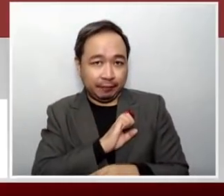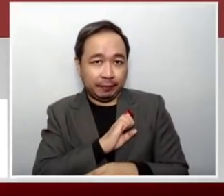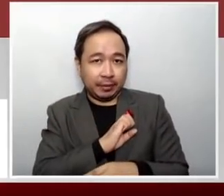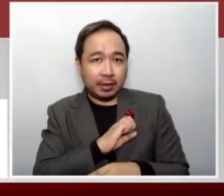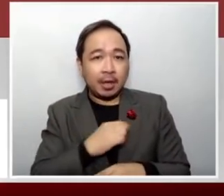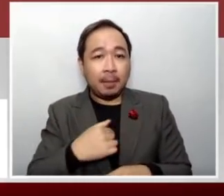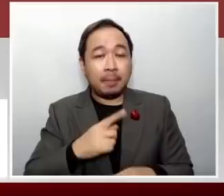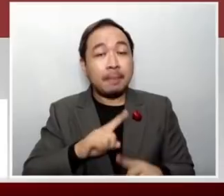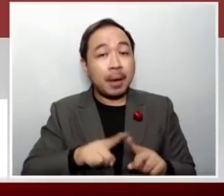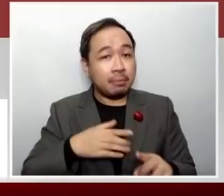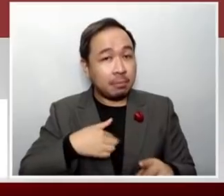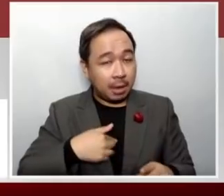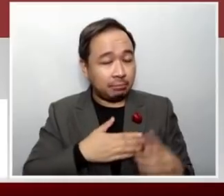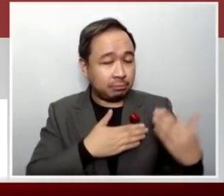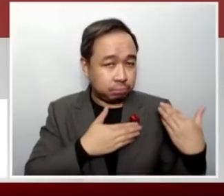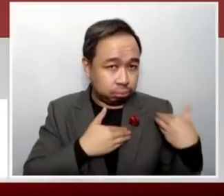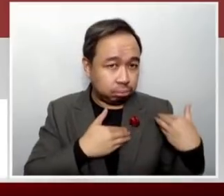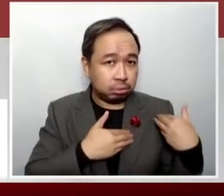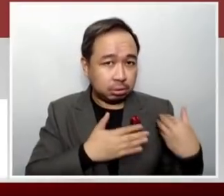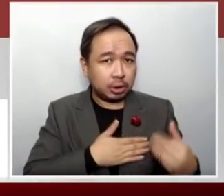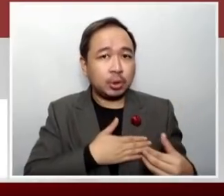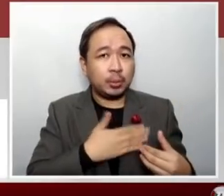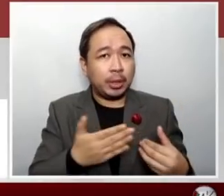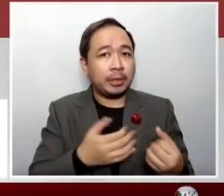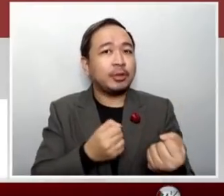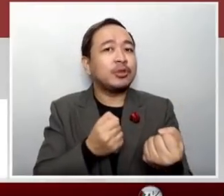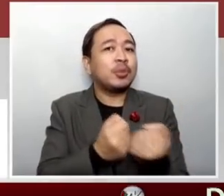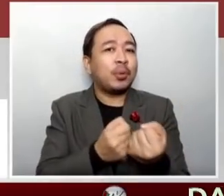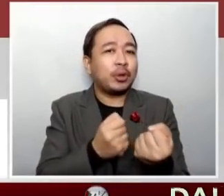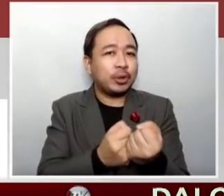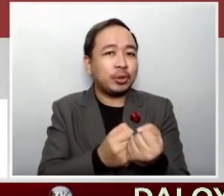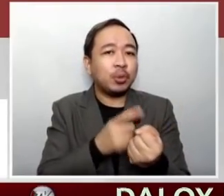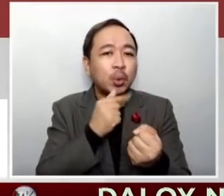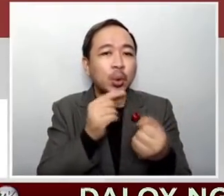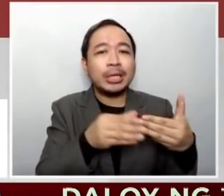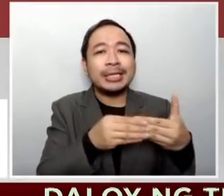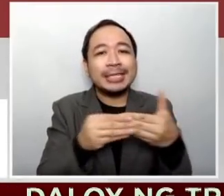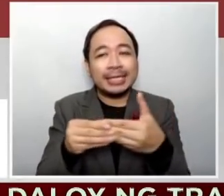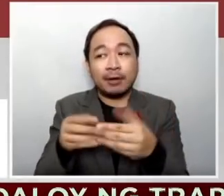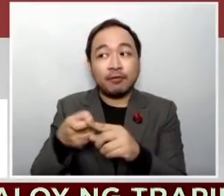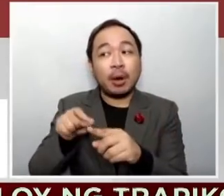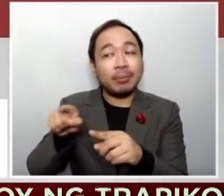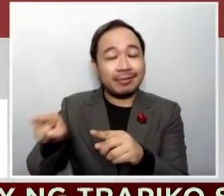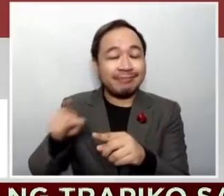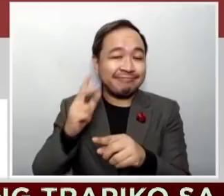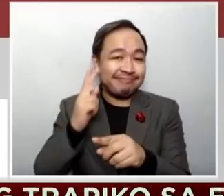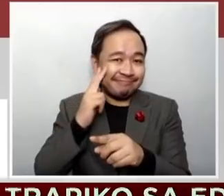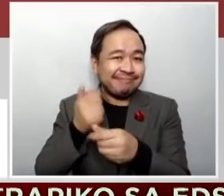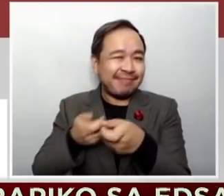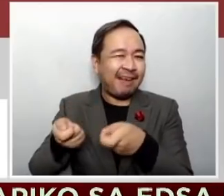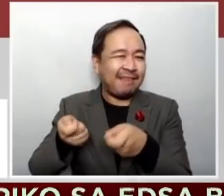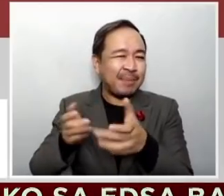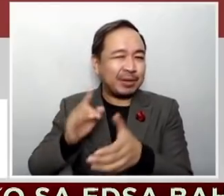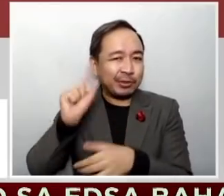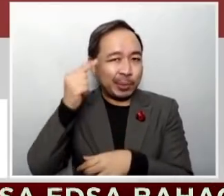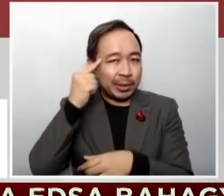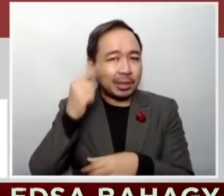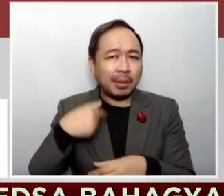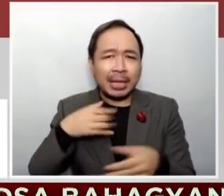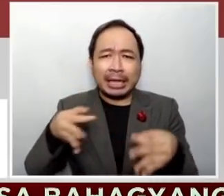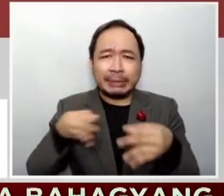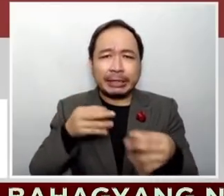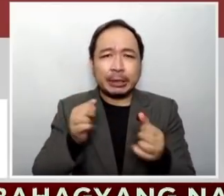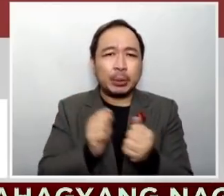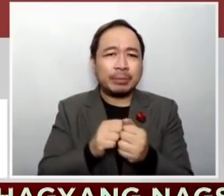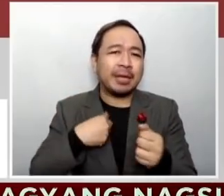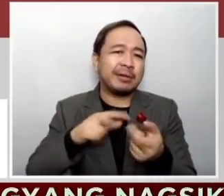support the standard bearer of the administration. So I explained this sa mga tatali kong kaibigan, sina Senate